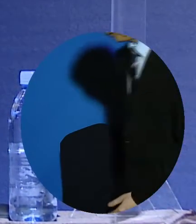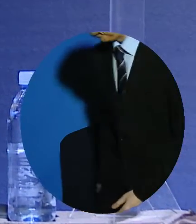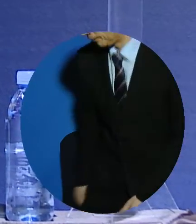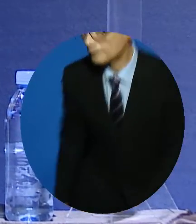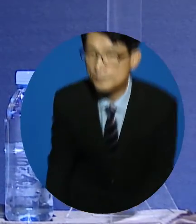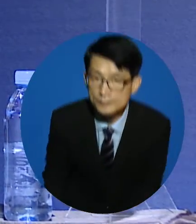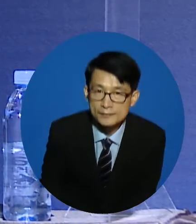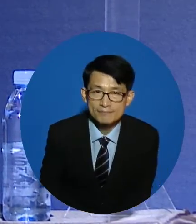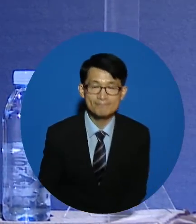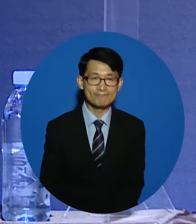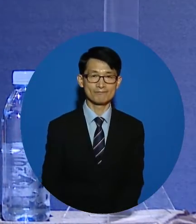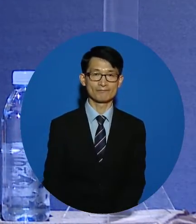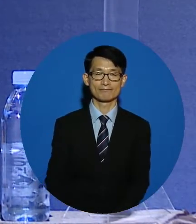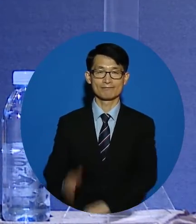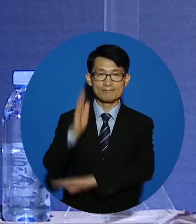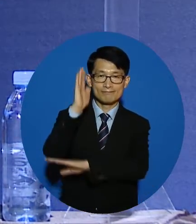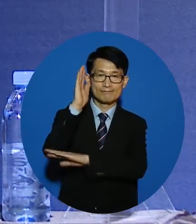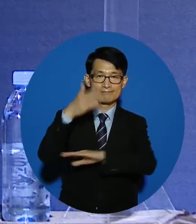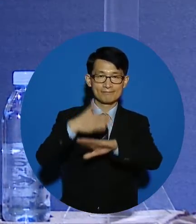네, 감사합니다.